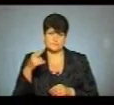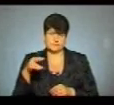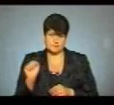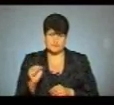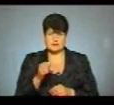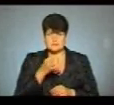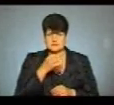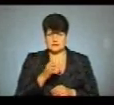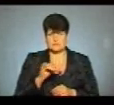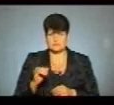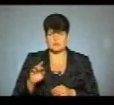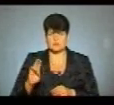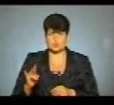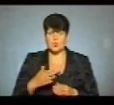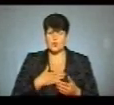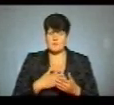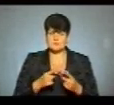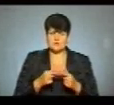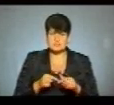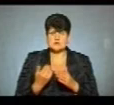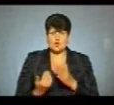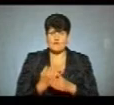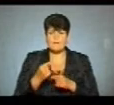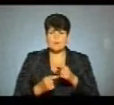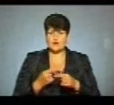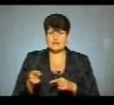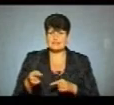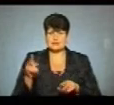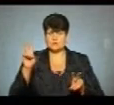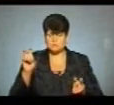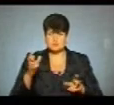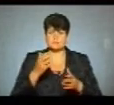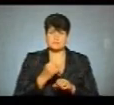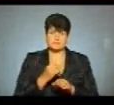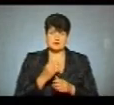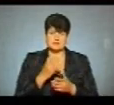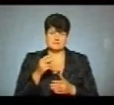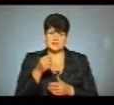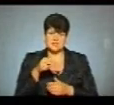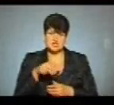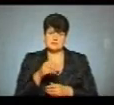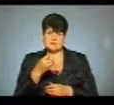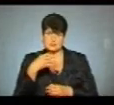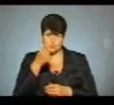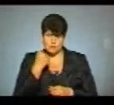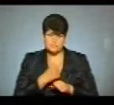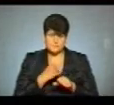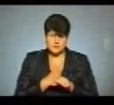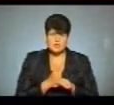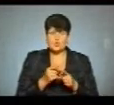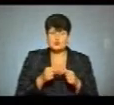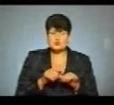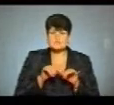розповів Іван Янюк. Громадська організація «Нове покоління Тернопільщини» діє з 2015 року. Вона організовує заходи